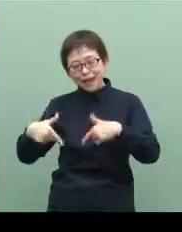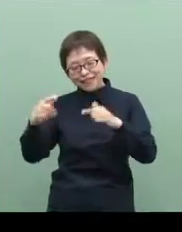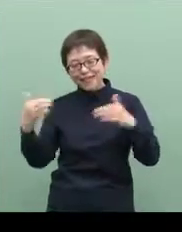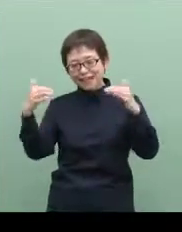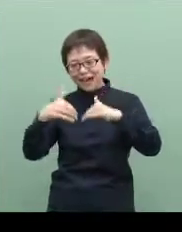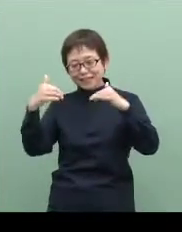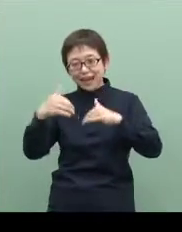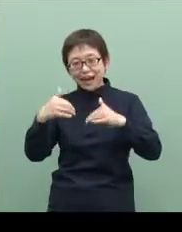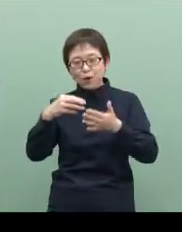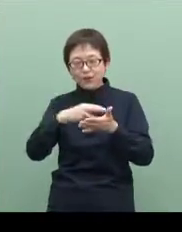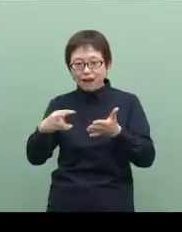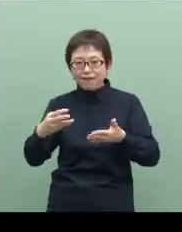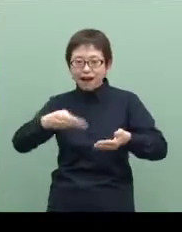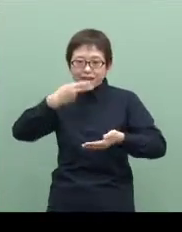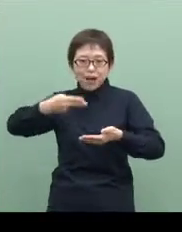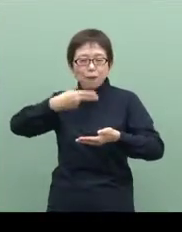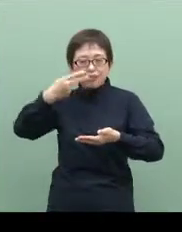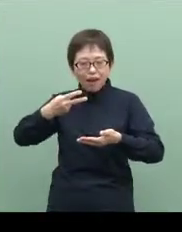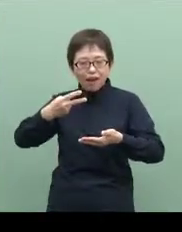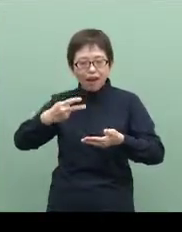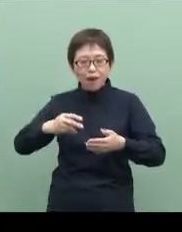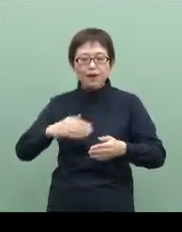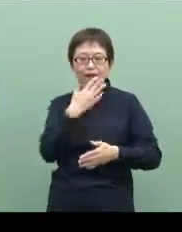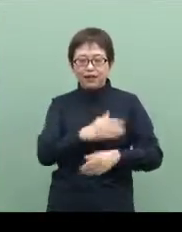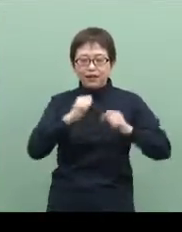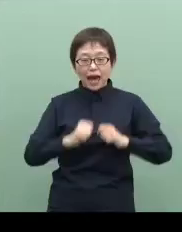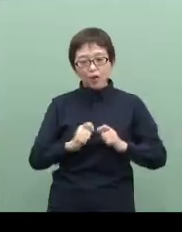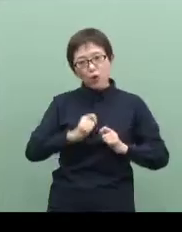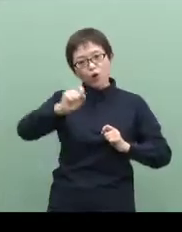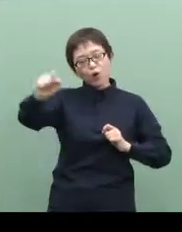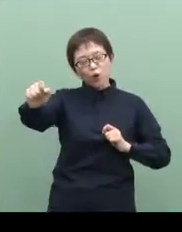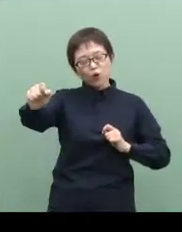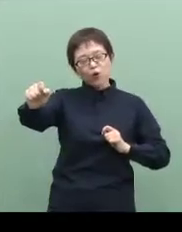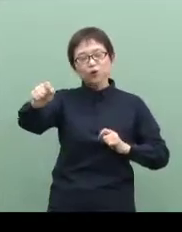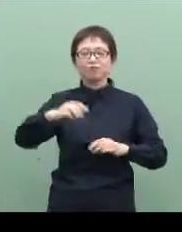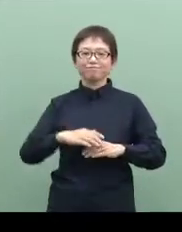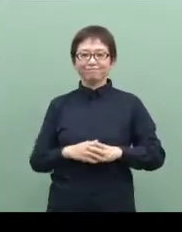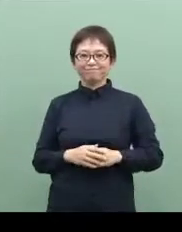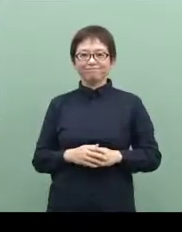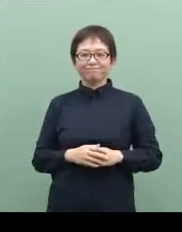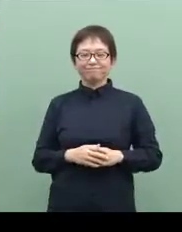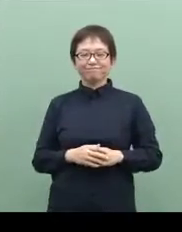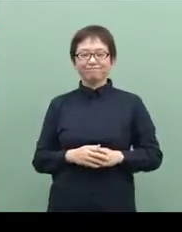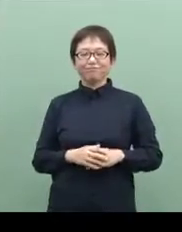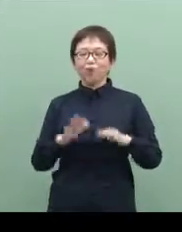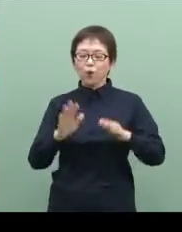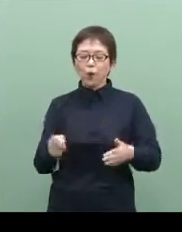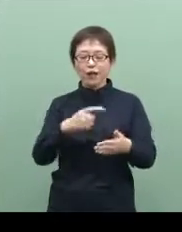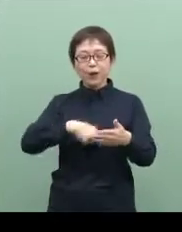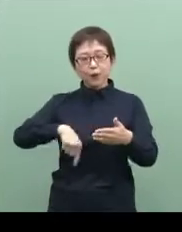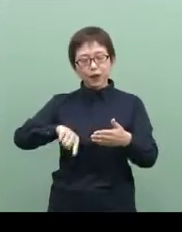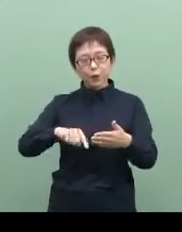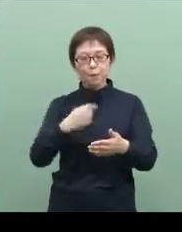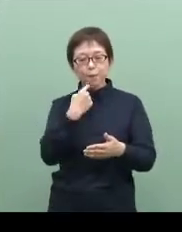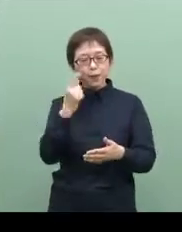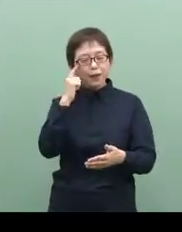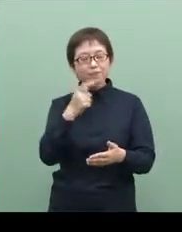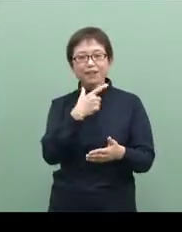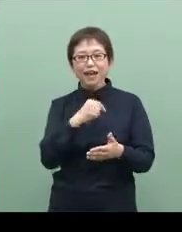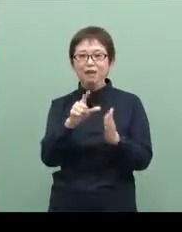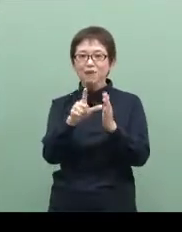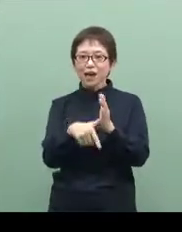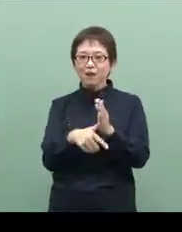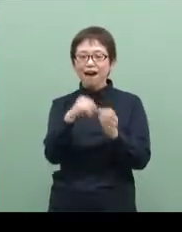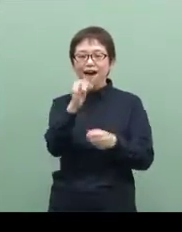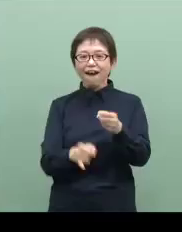日3回野菜を食べて、よしみんなで健康長寿。 では今回の内容をもう一度確認